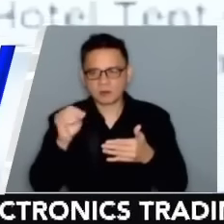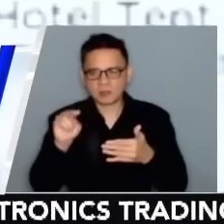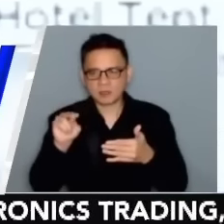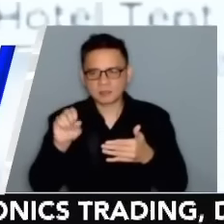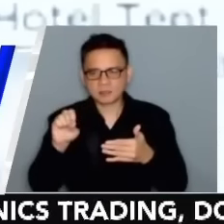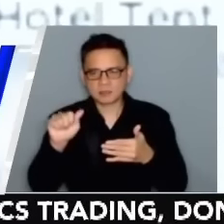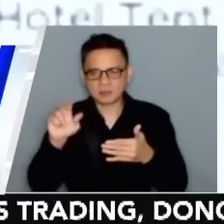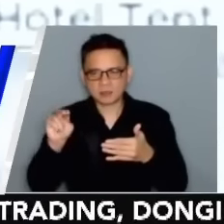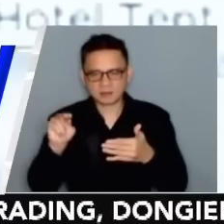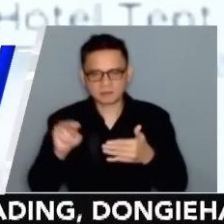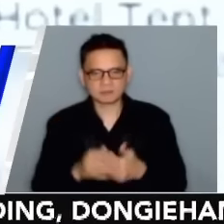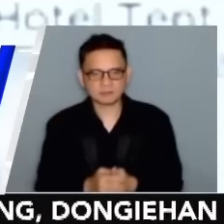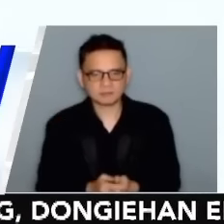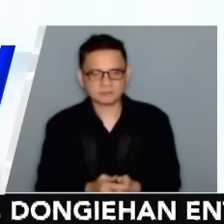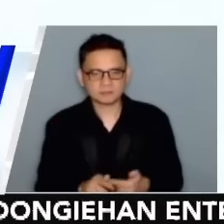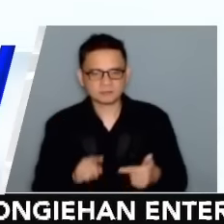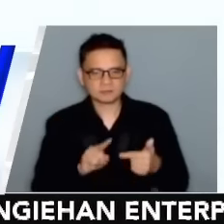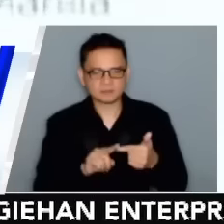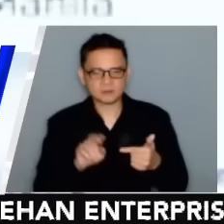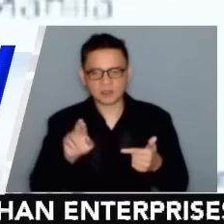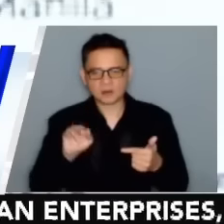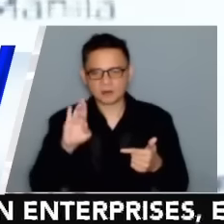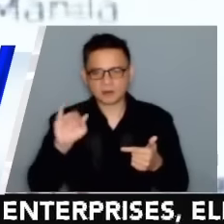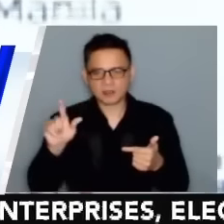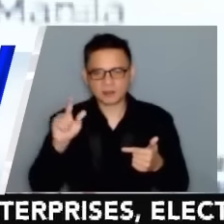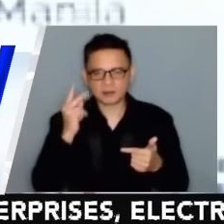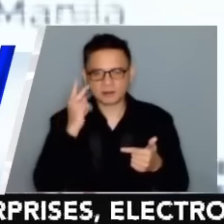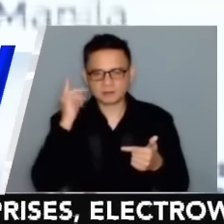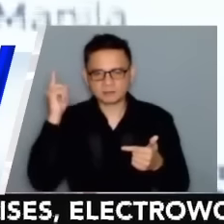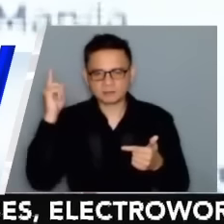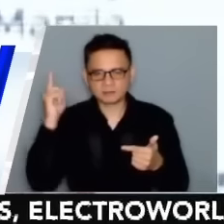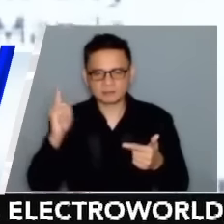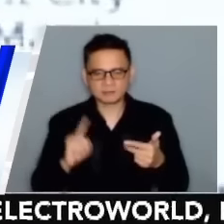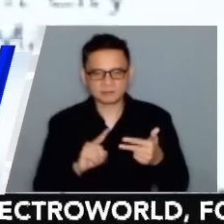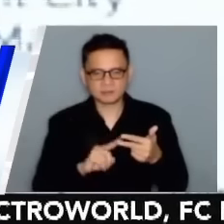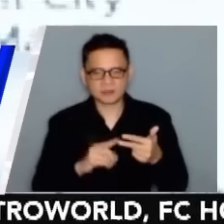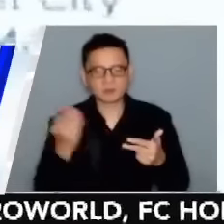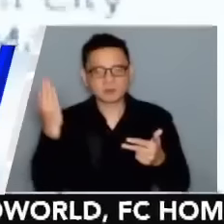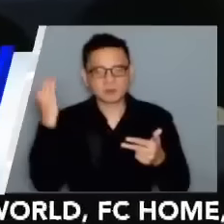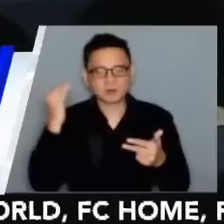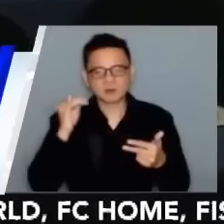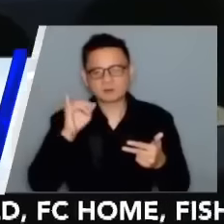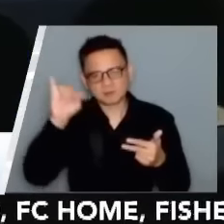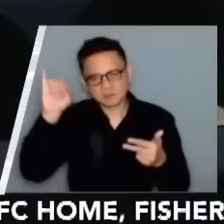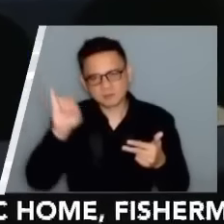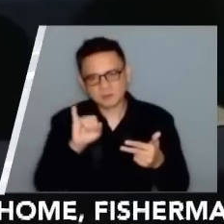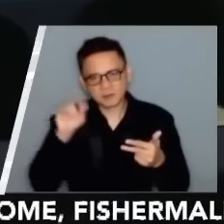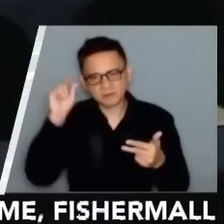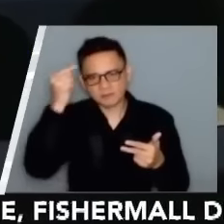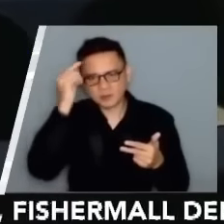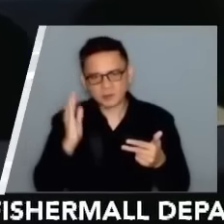Colonel Ariel kerubin at si dating Ilocos Sur Governor Chavit